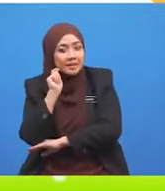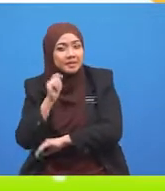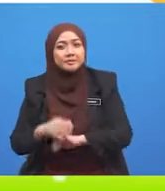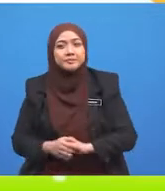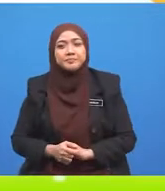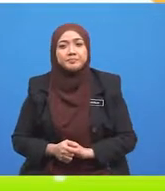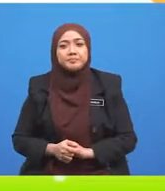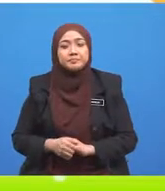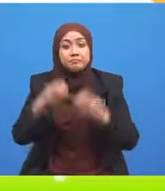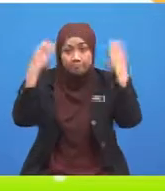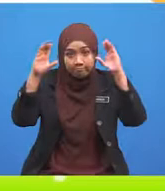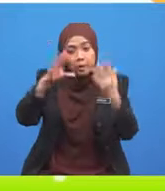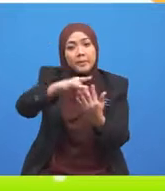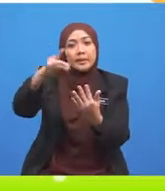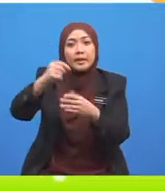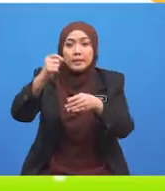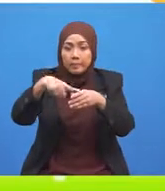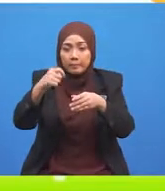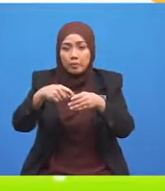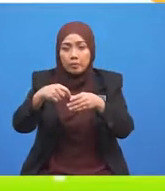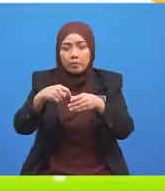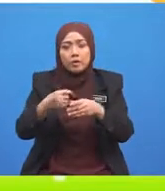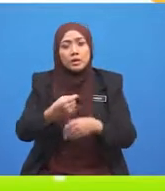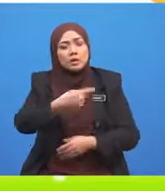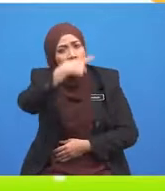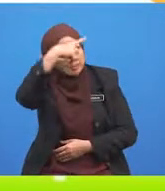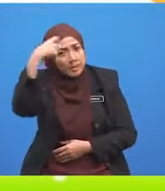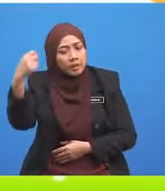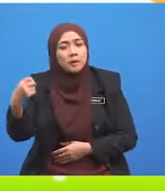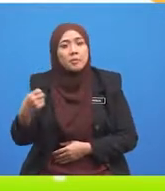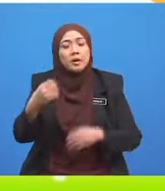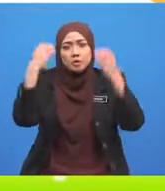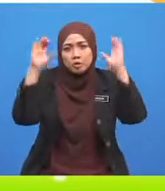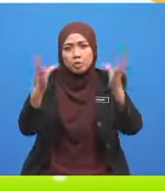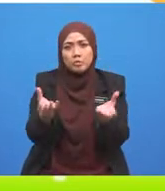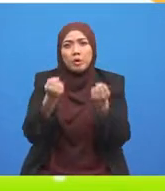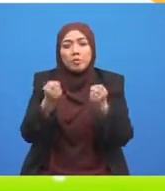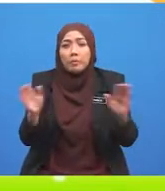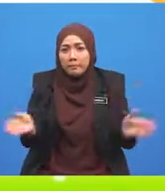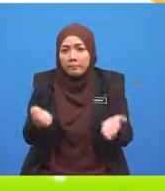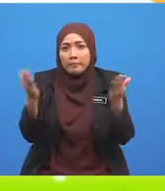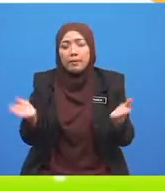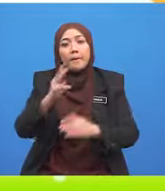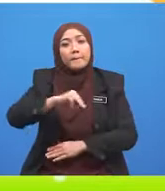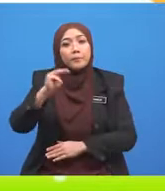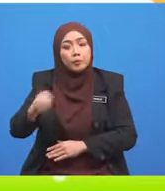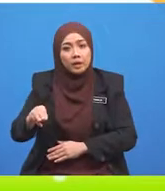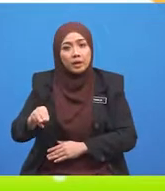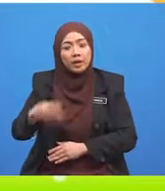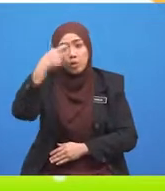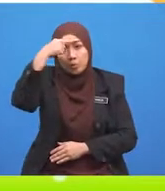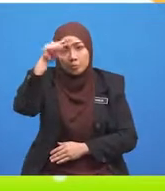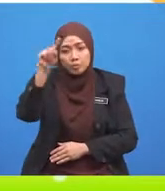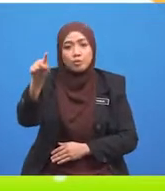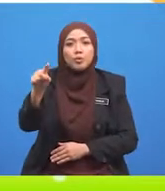Cikgu pilih tabung comel ini kerana cikgu nak berikan galakan kepada murid-murid